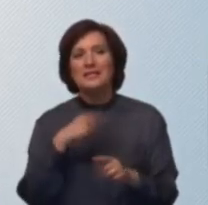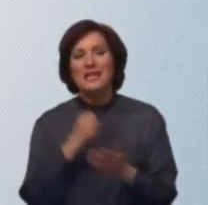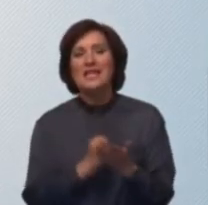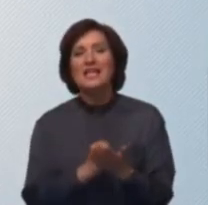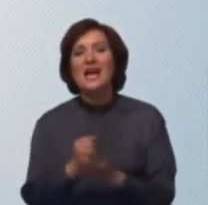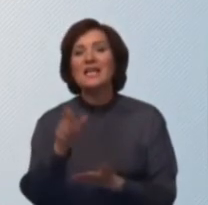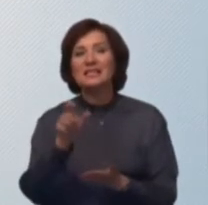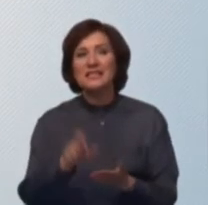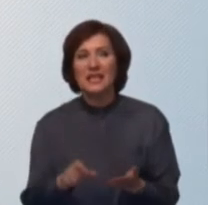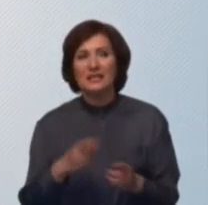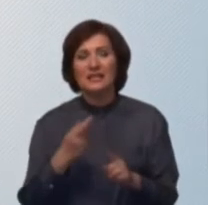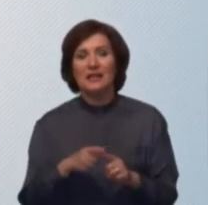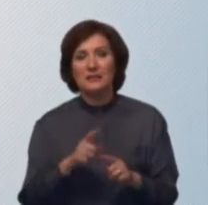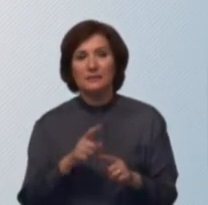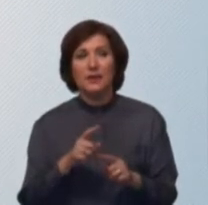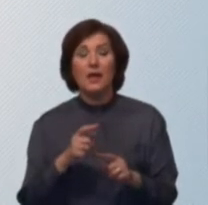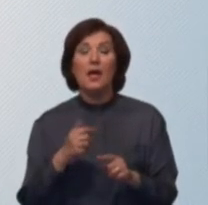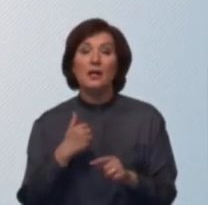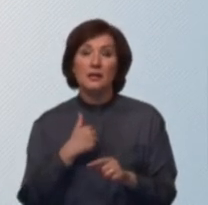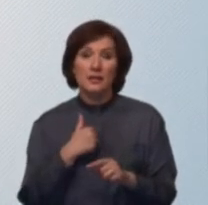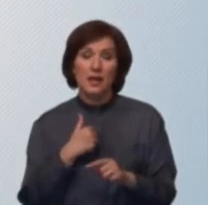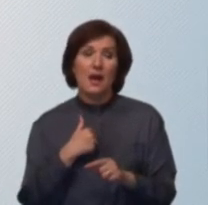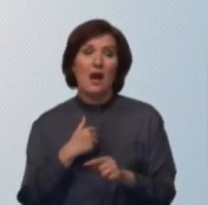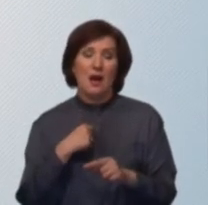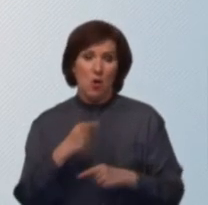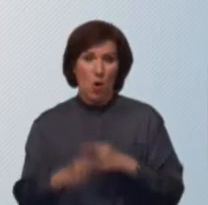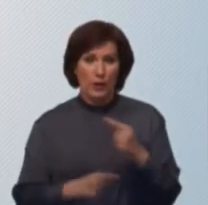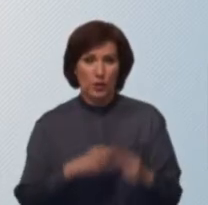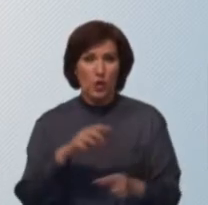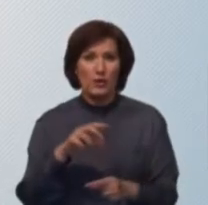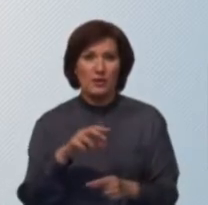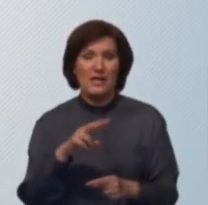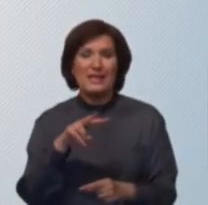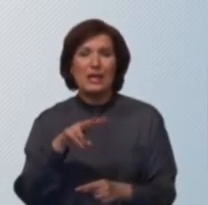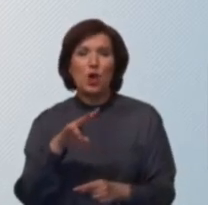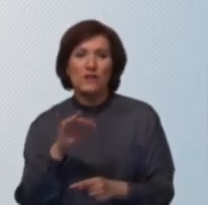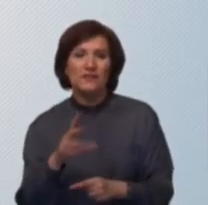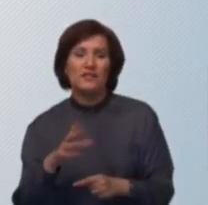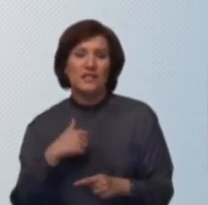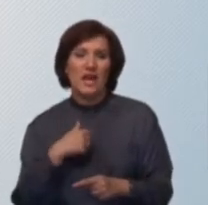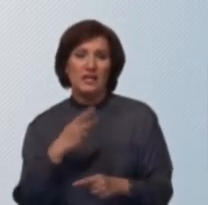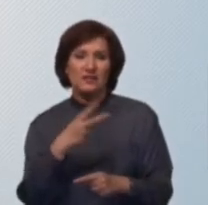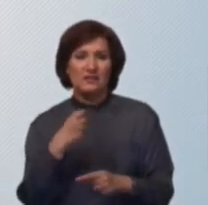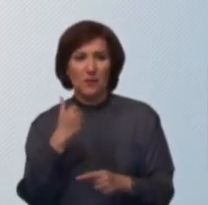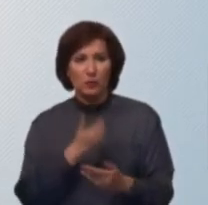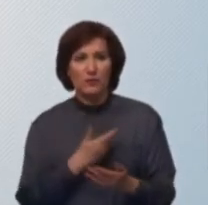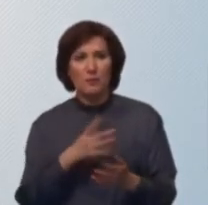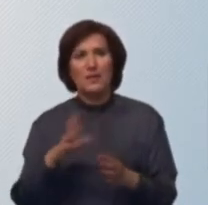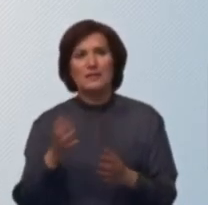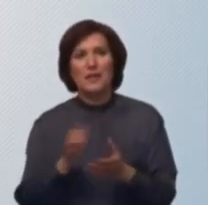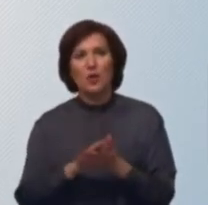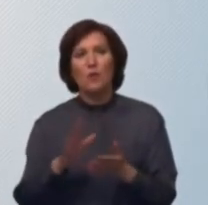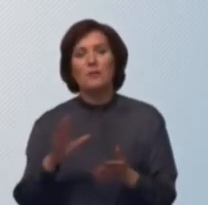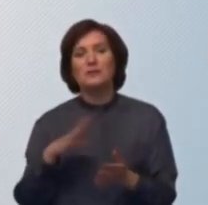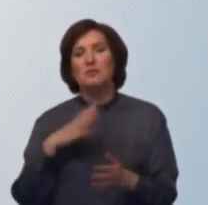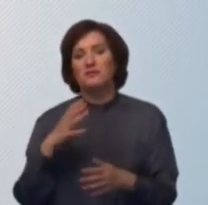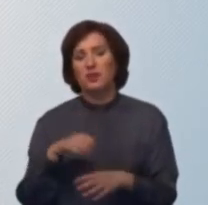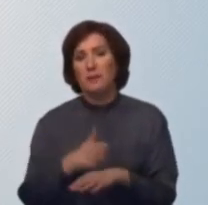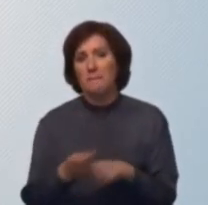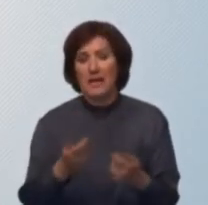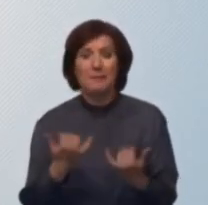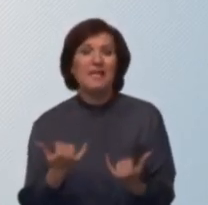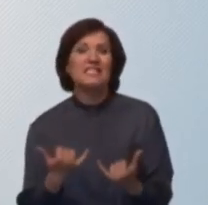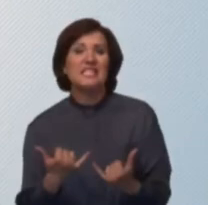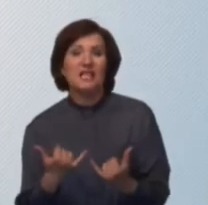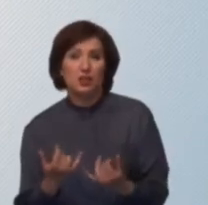кандидат. Я от, на ділі сам Харіно Ніколаєві, це 22 роки, живу в місті, ми знайомі, в принципі, з бившим мером и с нынешним. И знаете,